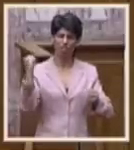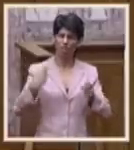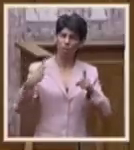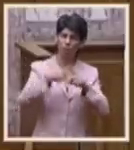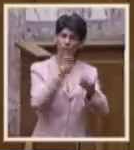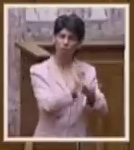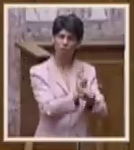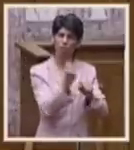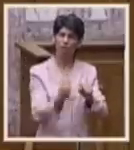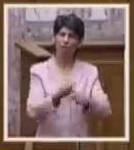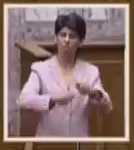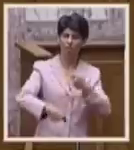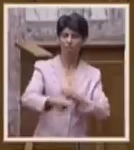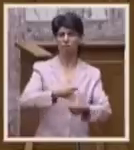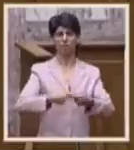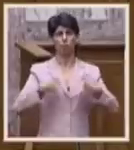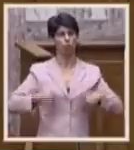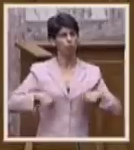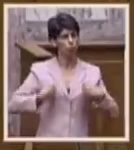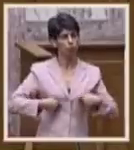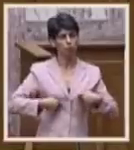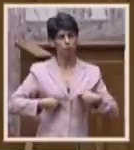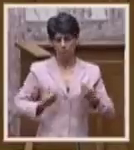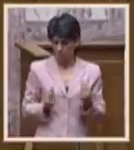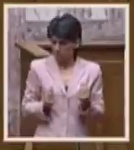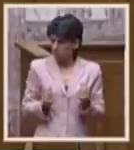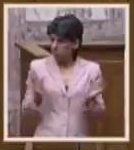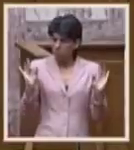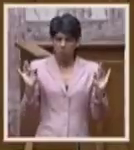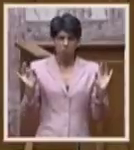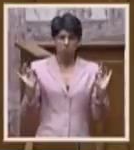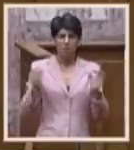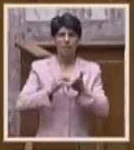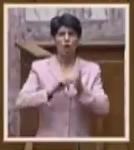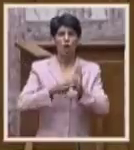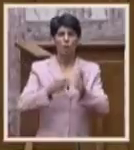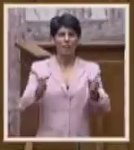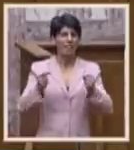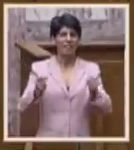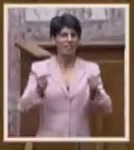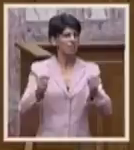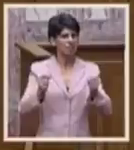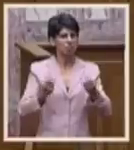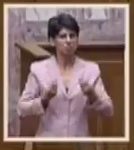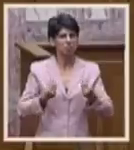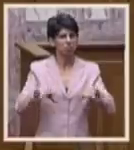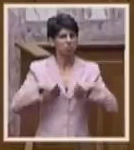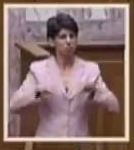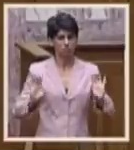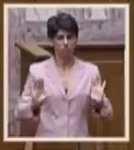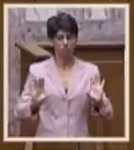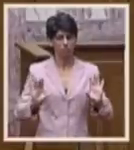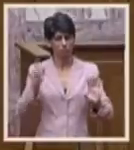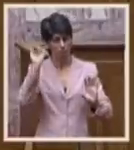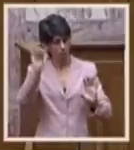καλή διαχείριση του πλούτου του λαού της και δεν αισθάνθηκαν καν την οικονομική κρίση. Μπορούμε λοιπόν να εγγυηθούμε στον